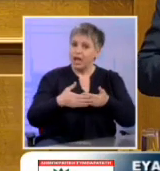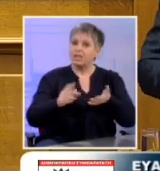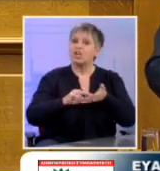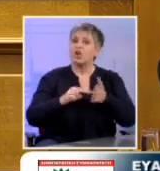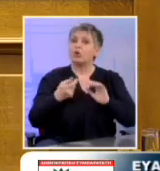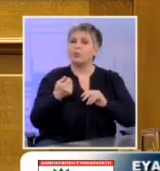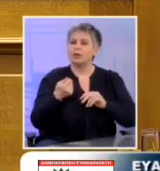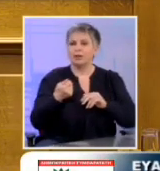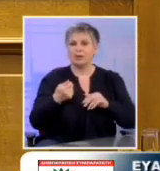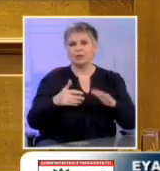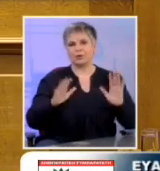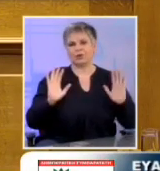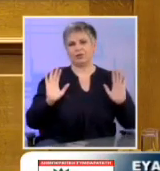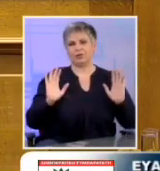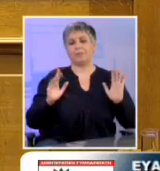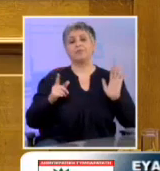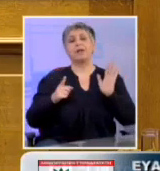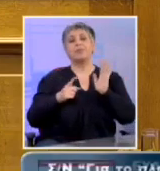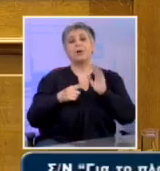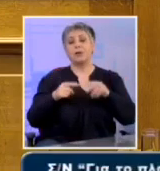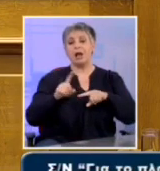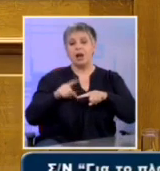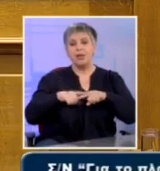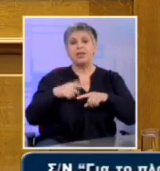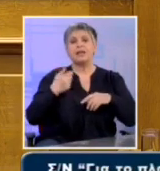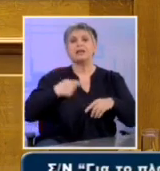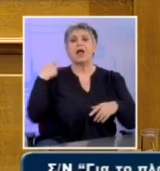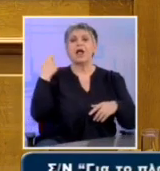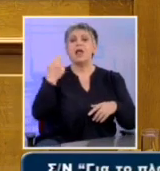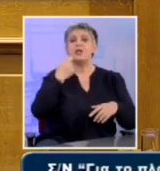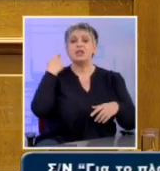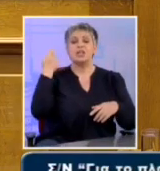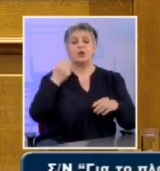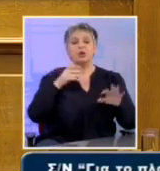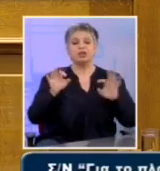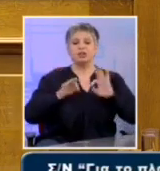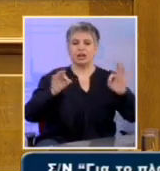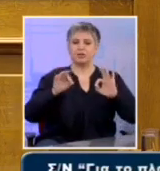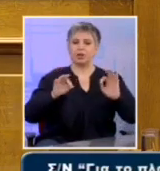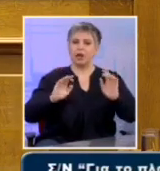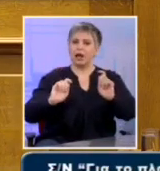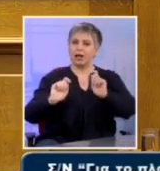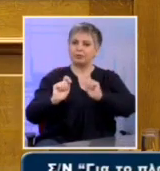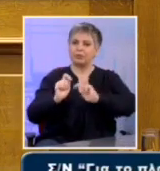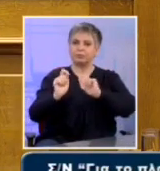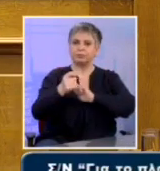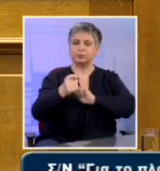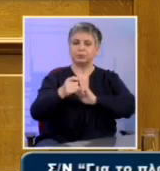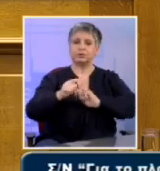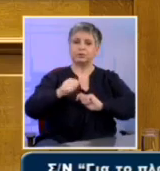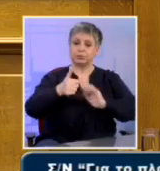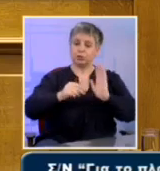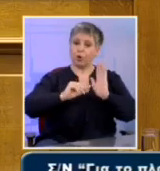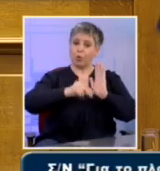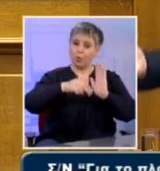συνένεση είναι να παρουσιάσει ένα ολοκληρωμένο εθνικό σχέδιο ανασυγκρότησης που ξεκινά από την εφαρμογή του μνημονίου, αλλά